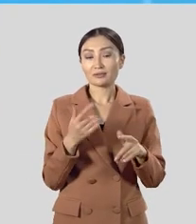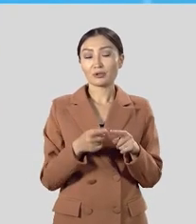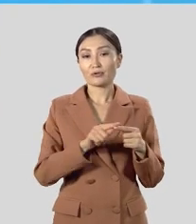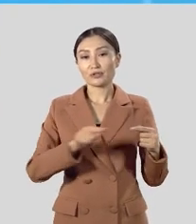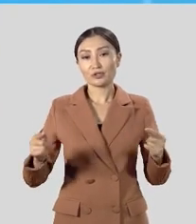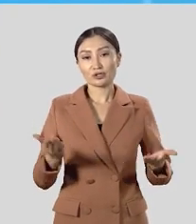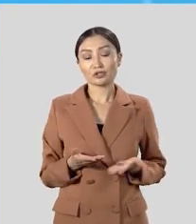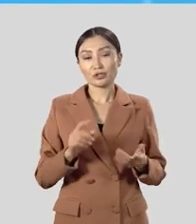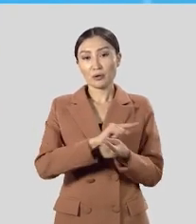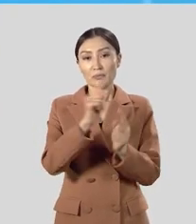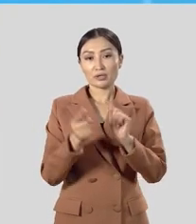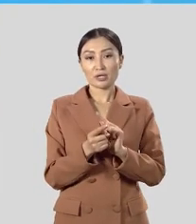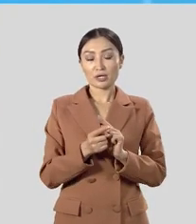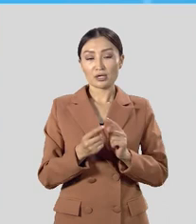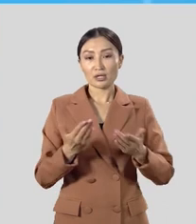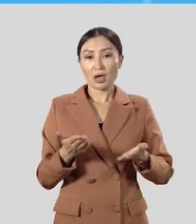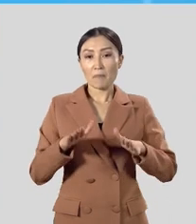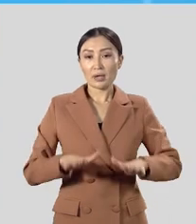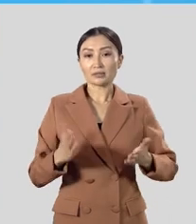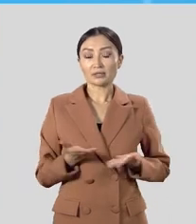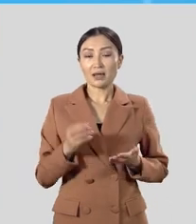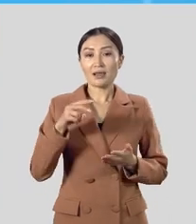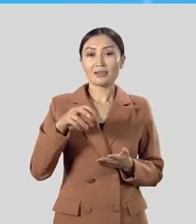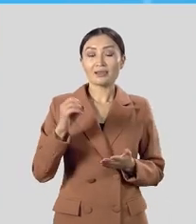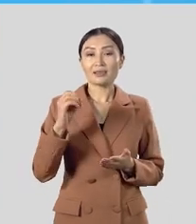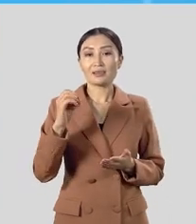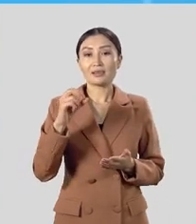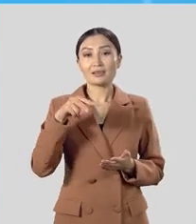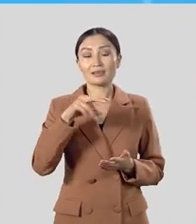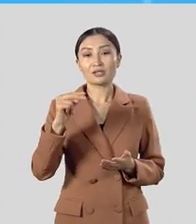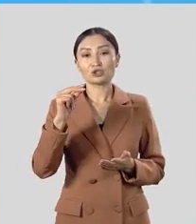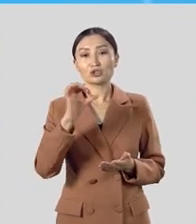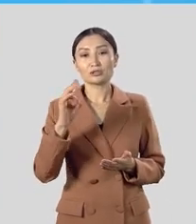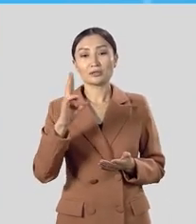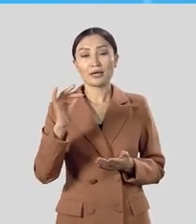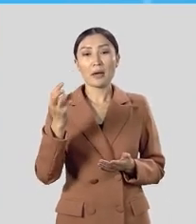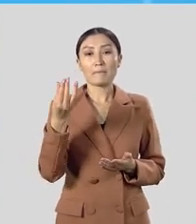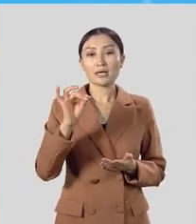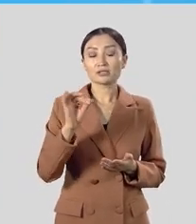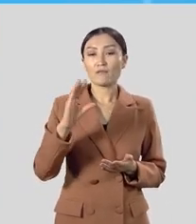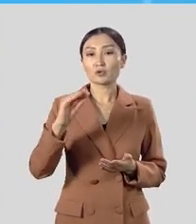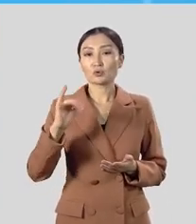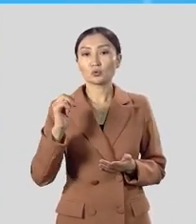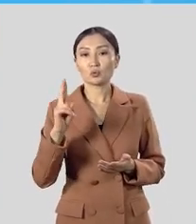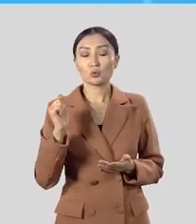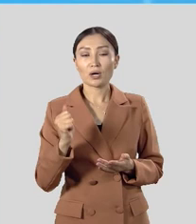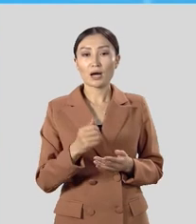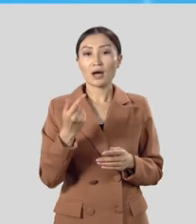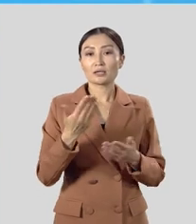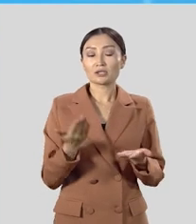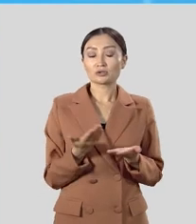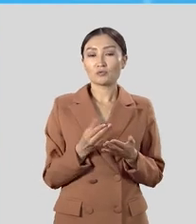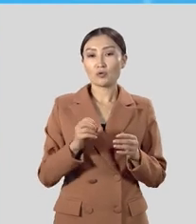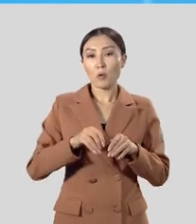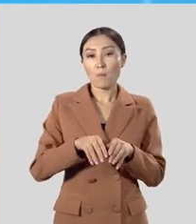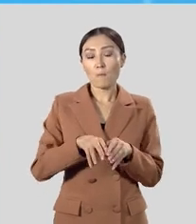жизни меняют свою среду обитания, например, личинки майского жука, ведущего наземно-воздушный образ жизни, обитают в